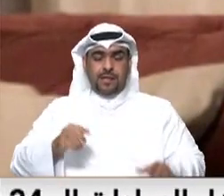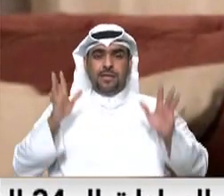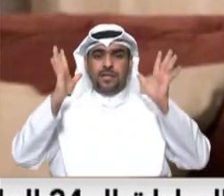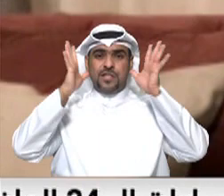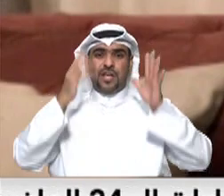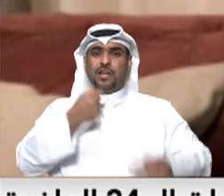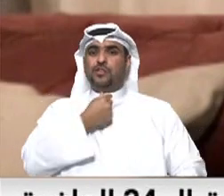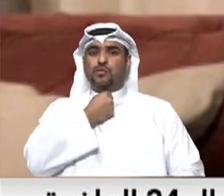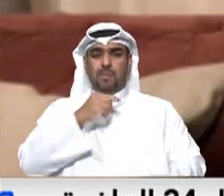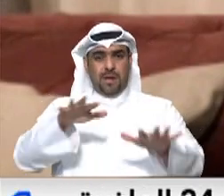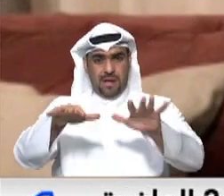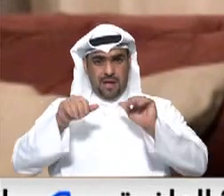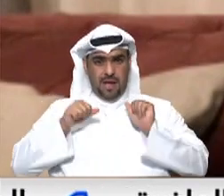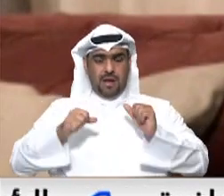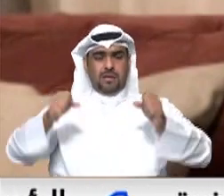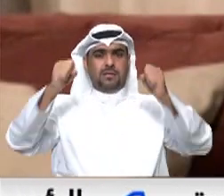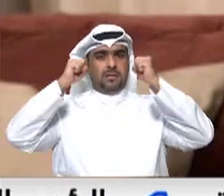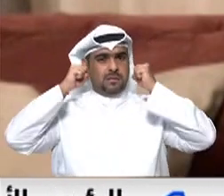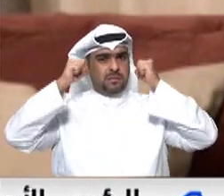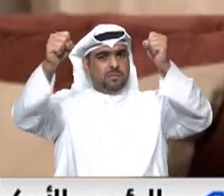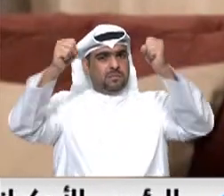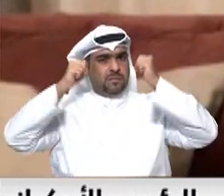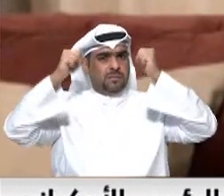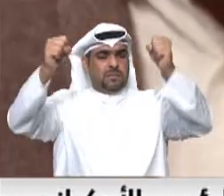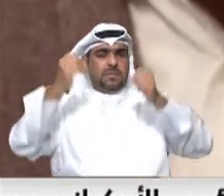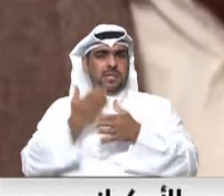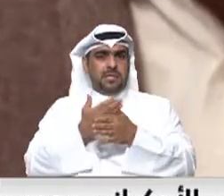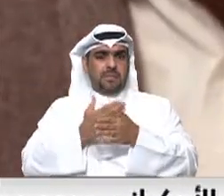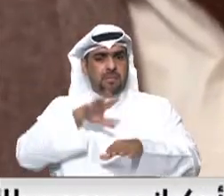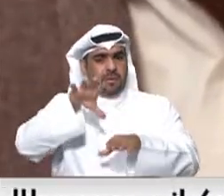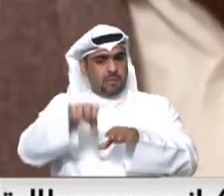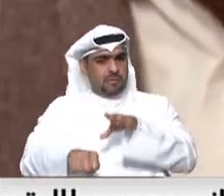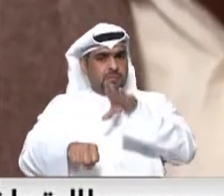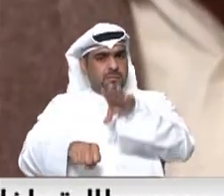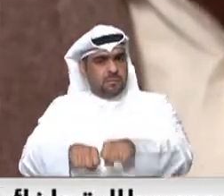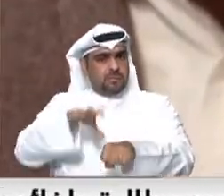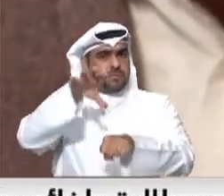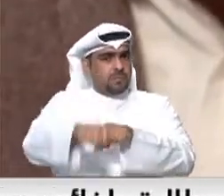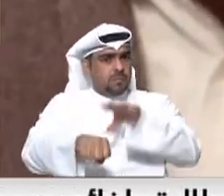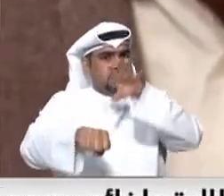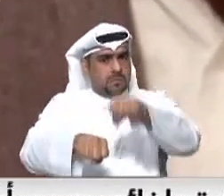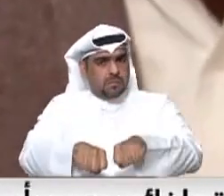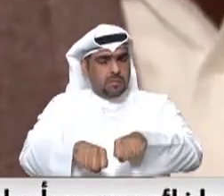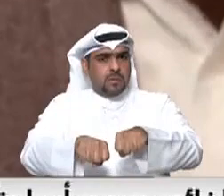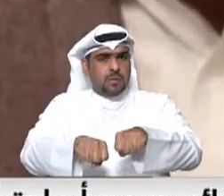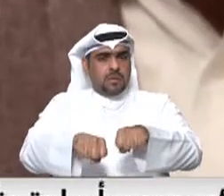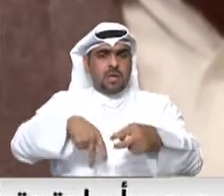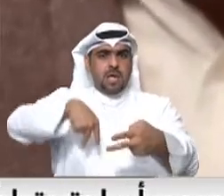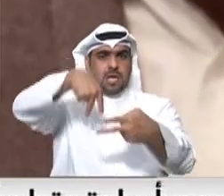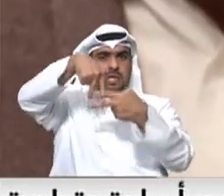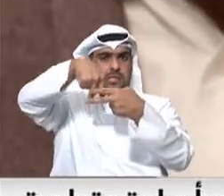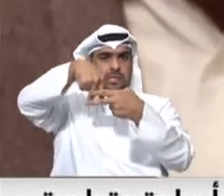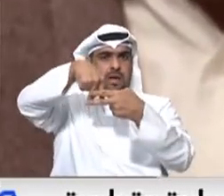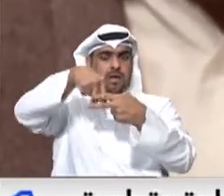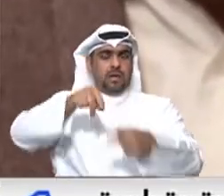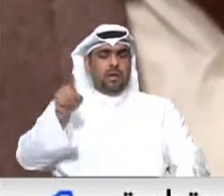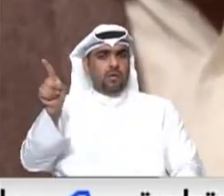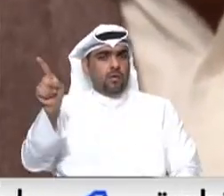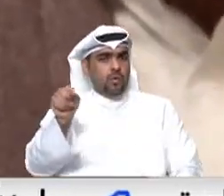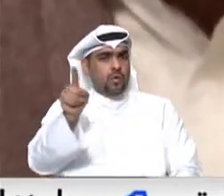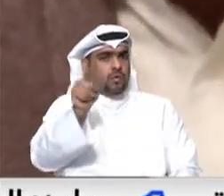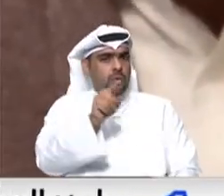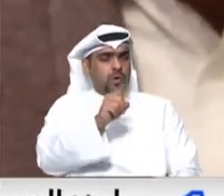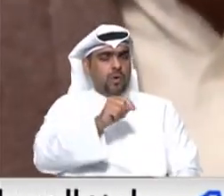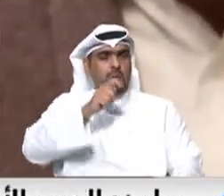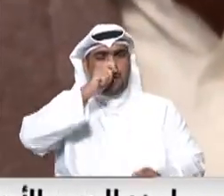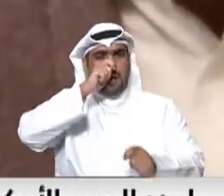للاستيطان، فيما أيضا يخرجون تنديدا بعدوان المستوطنين المتواصل على هذه القرية التي تقرب